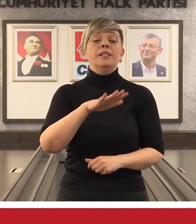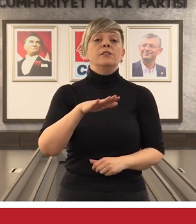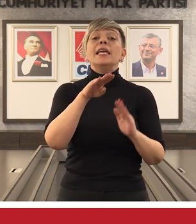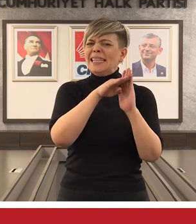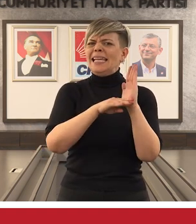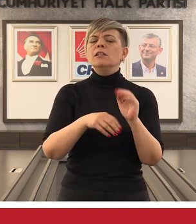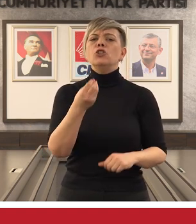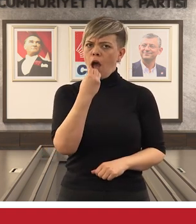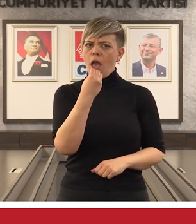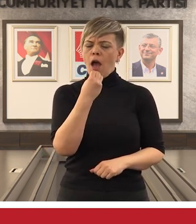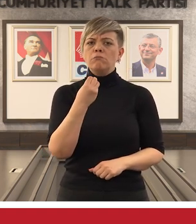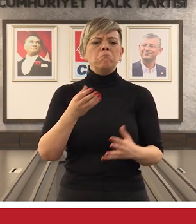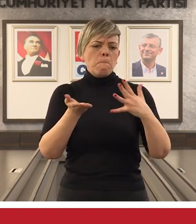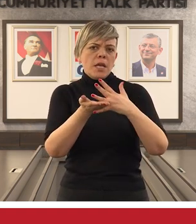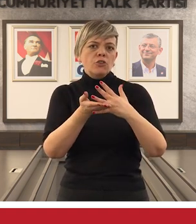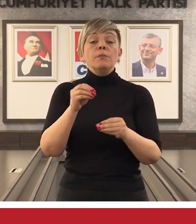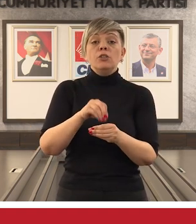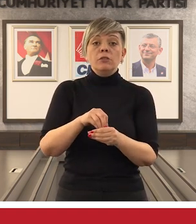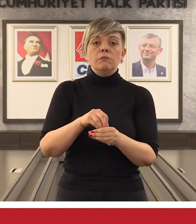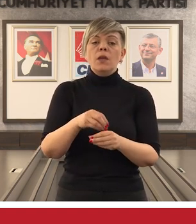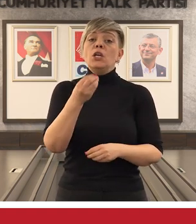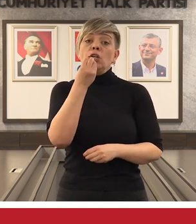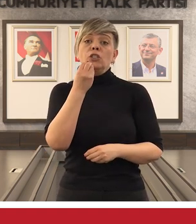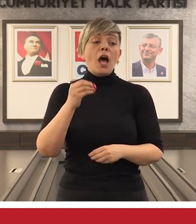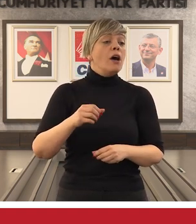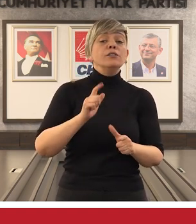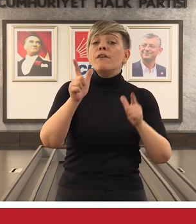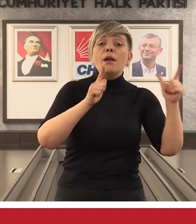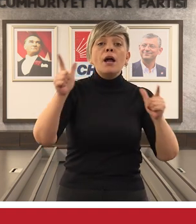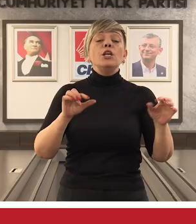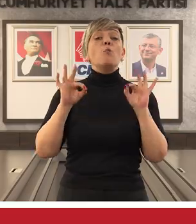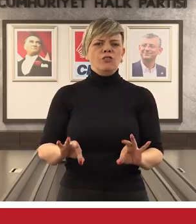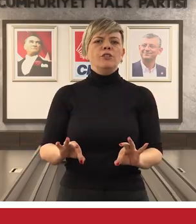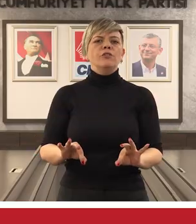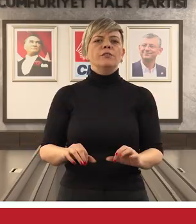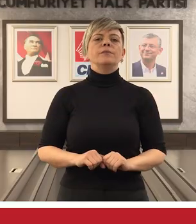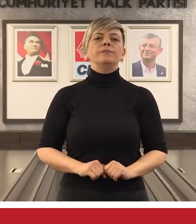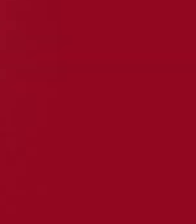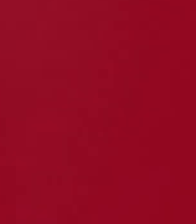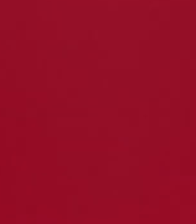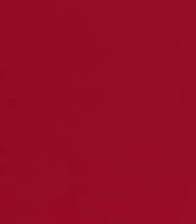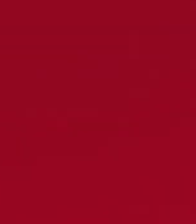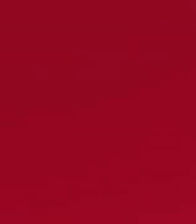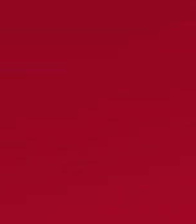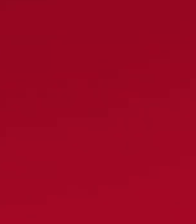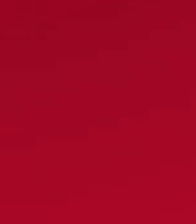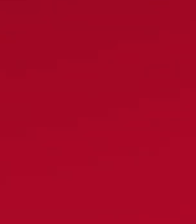Herkesin nitelikli gıdaya erişimi için gıda seferberliği başlatacağız.